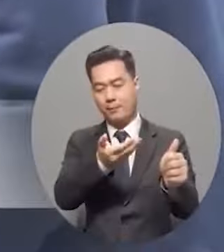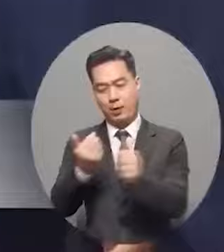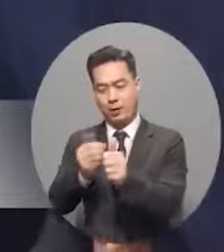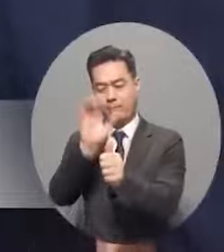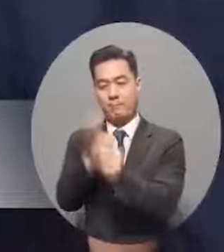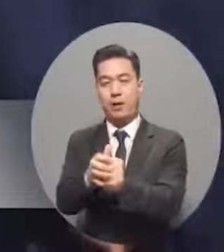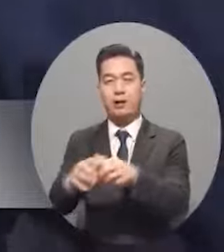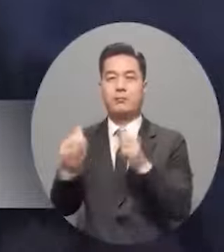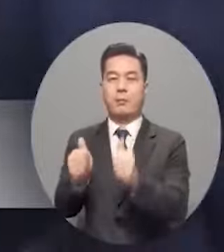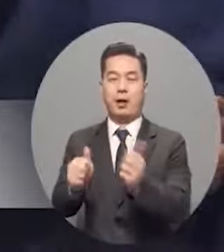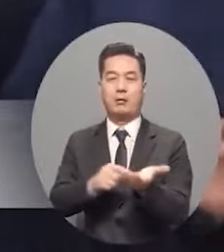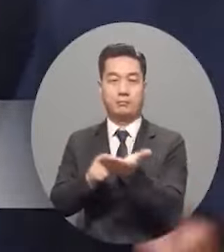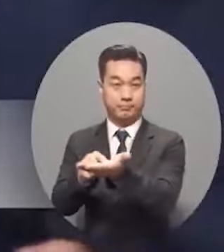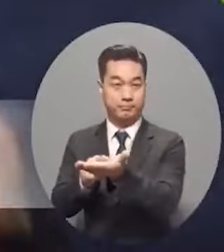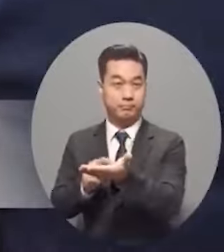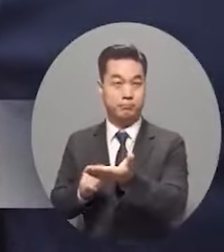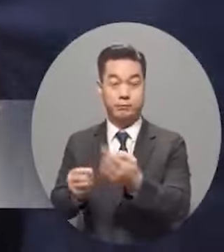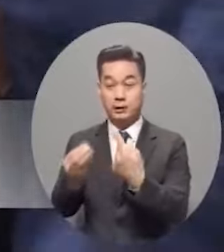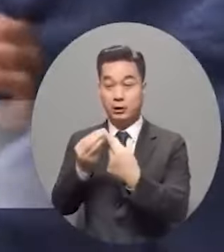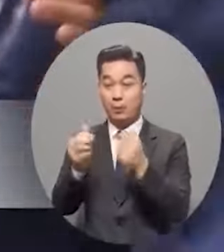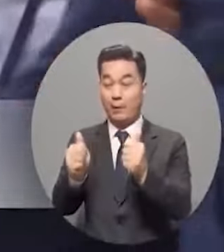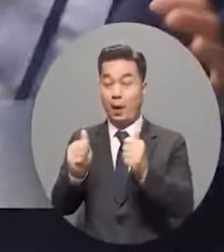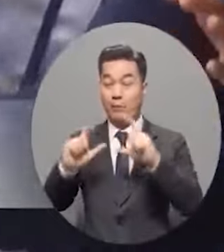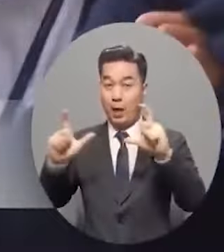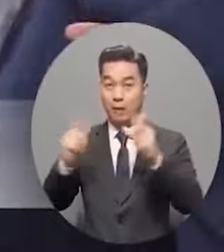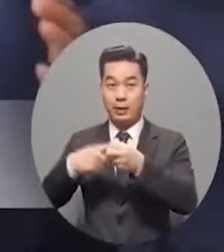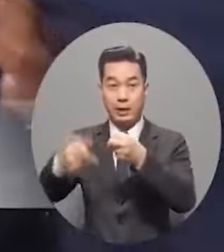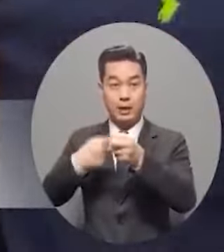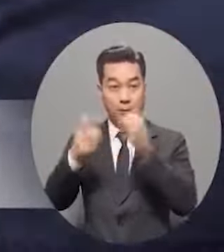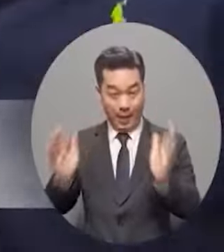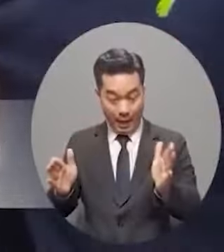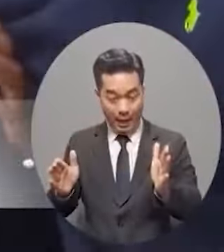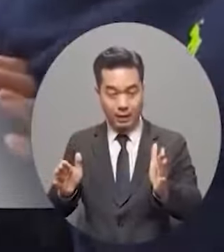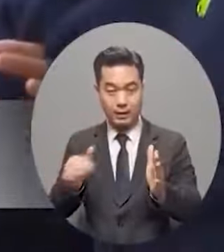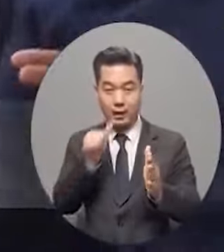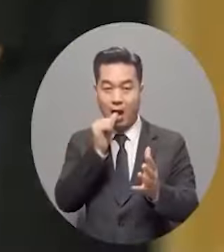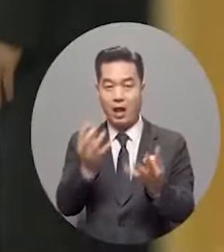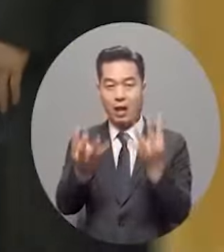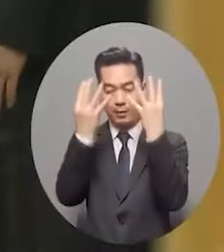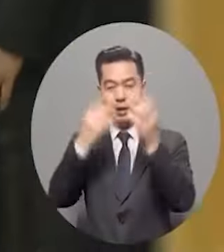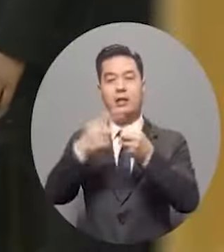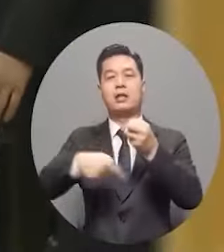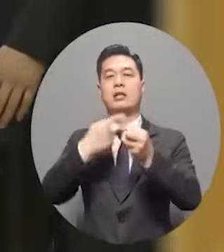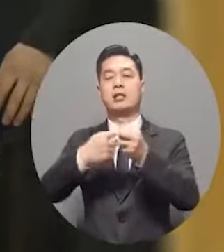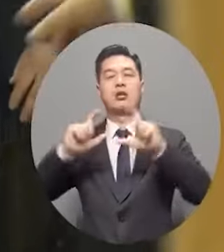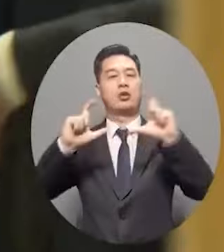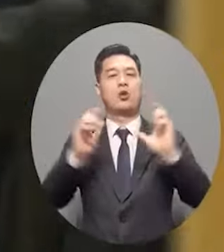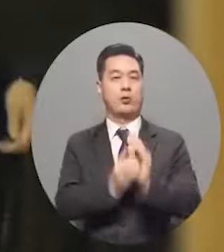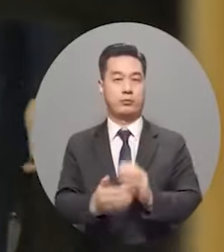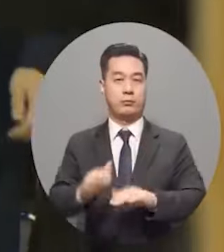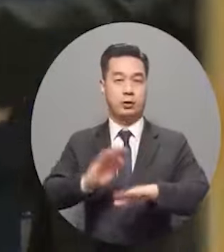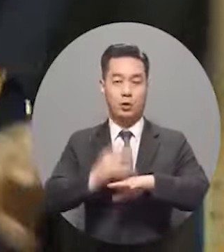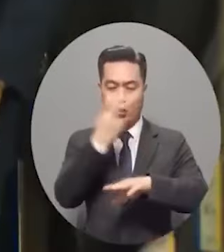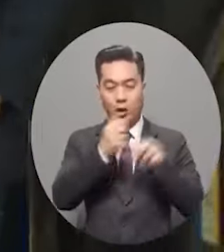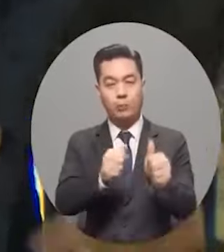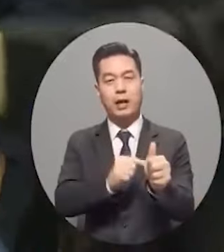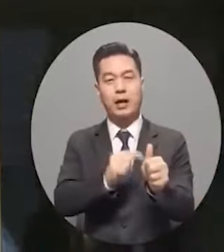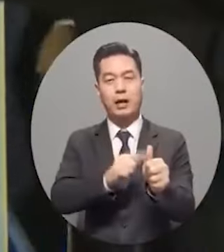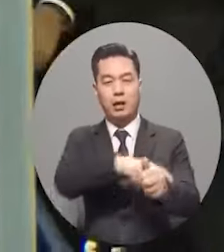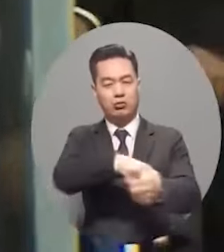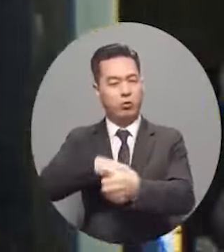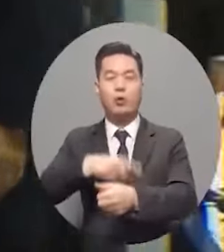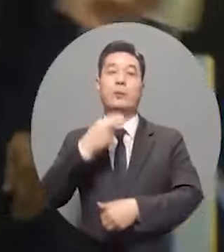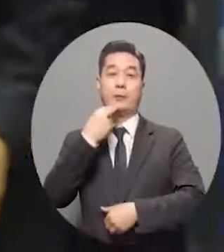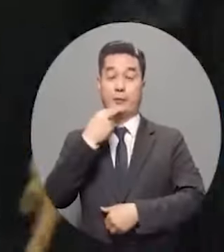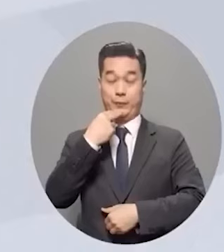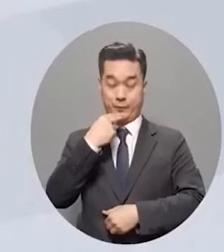2년 4개월 만에 1심 법원은 손 검사에게 징역 1년을 선고했습니다. 다만 손 검사를 법정 구속하진